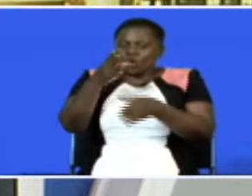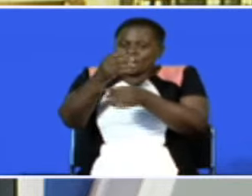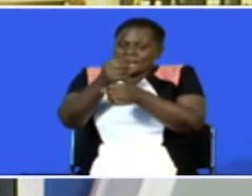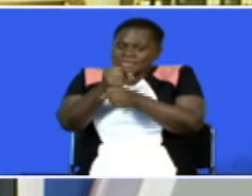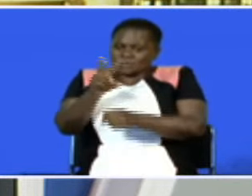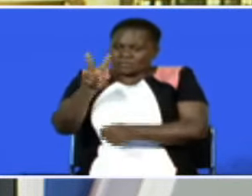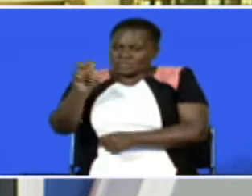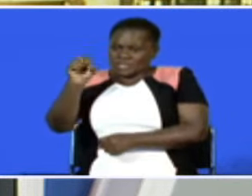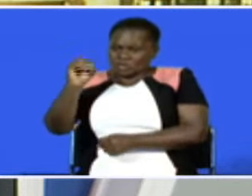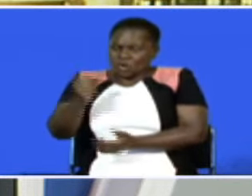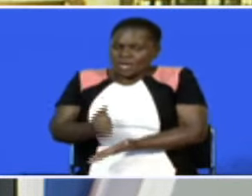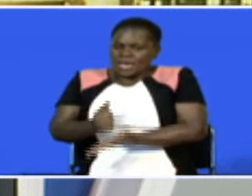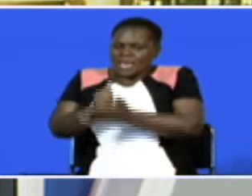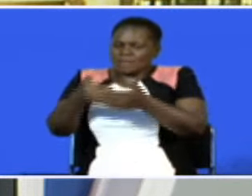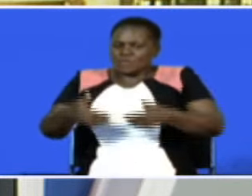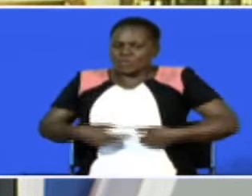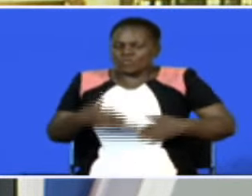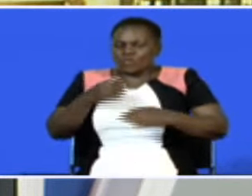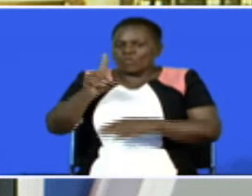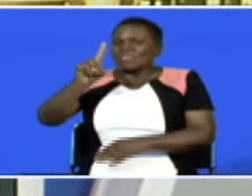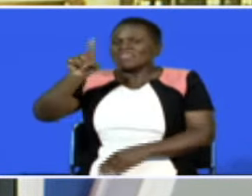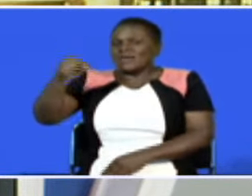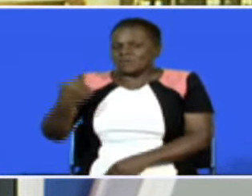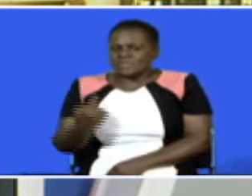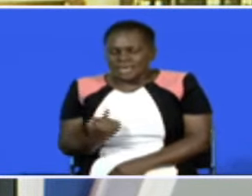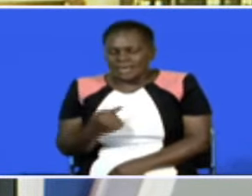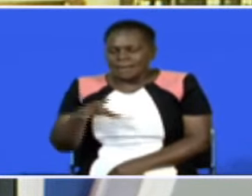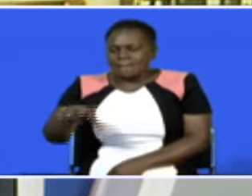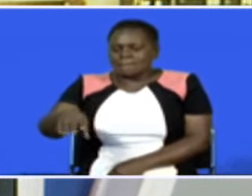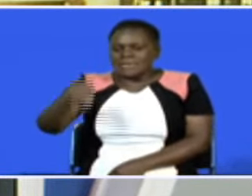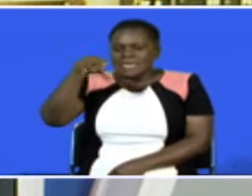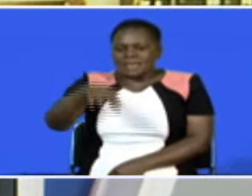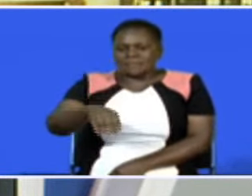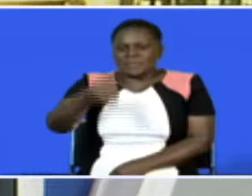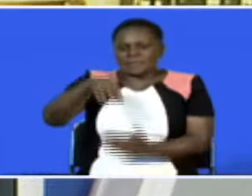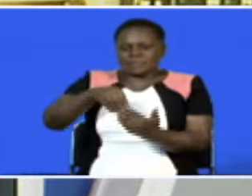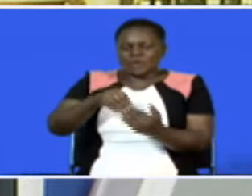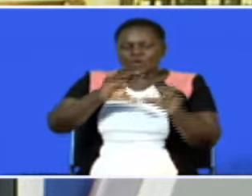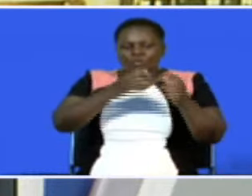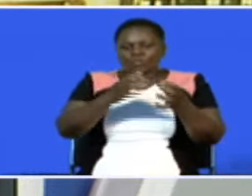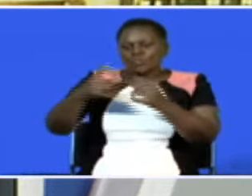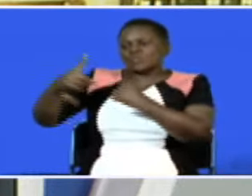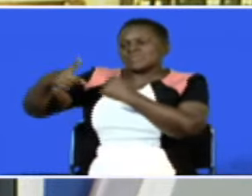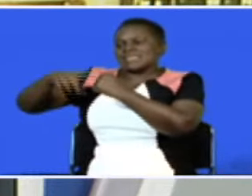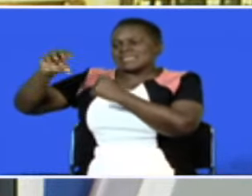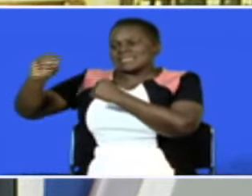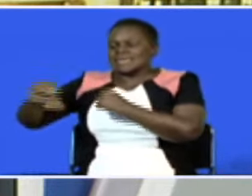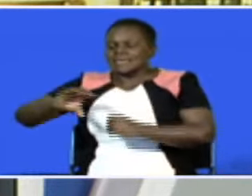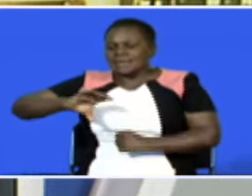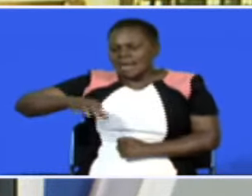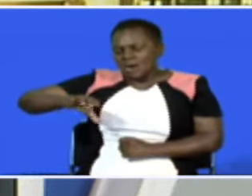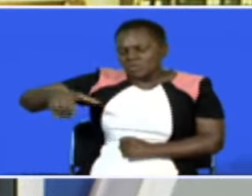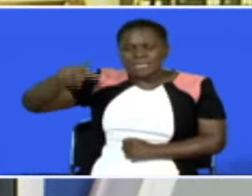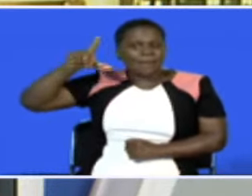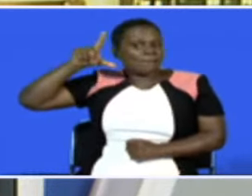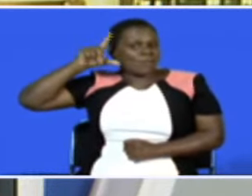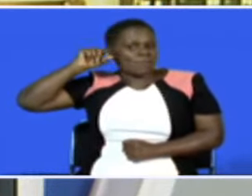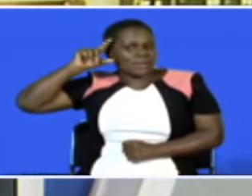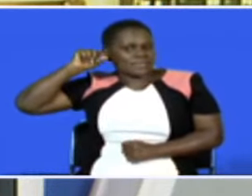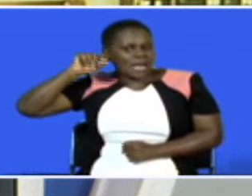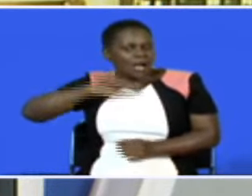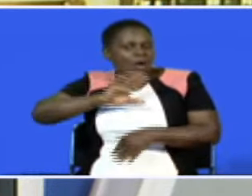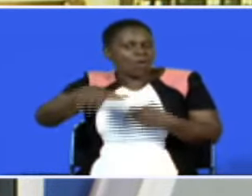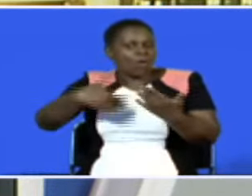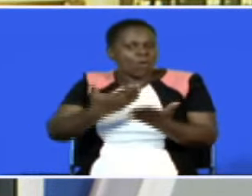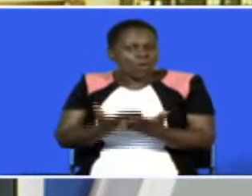hilo linawasaidia zaidi ya vijana 1000 wanaokota taka walio kati ya vikundi 60 katika kaunti ya Mombasa. Haya